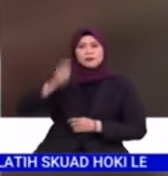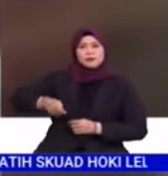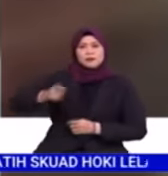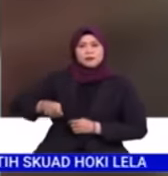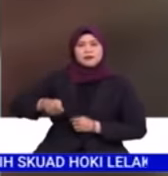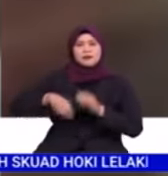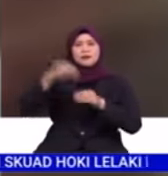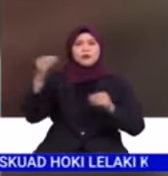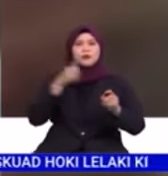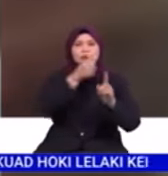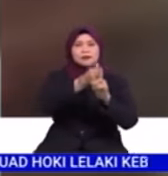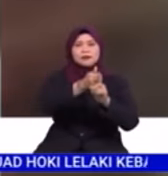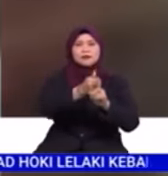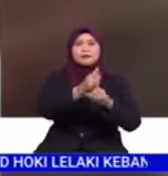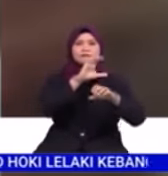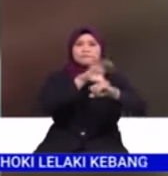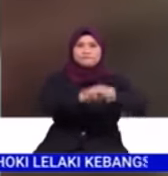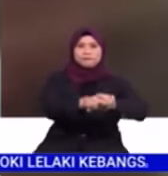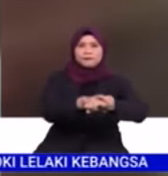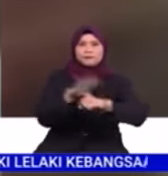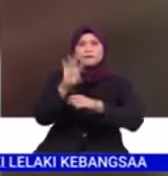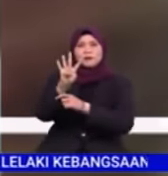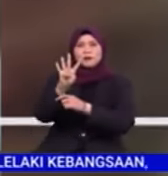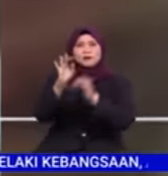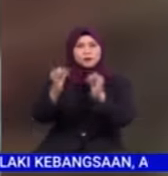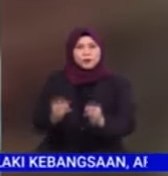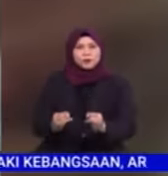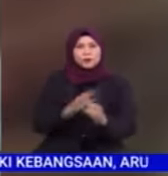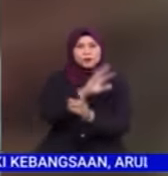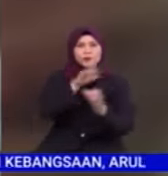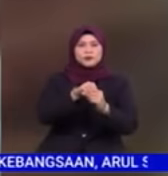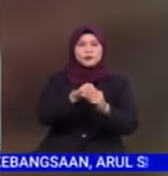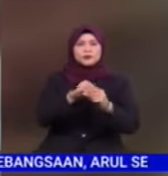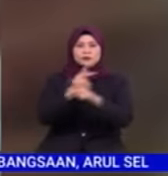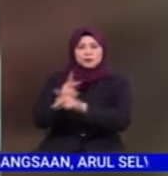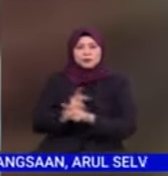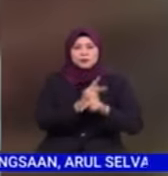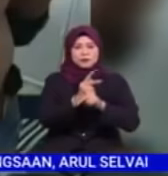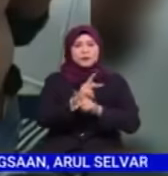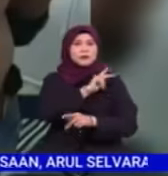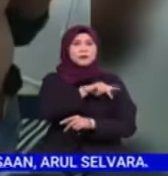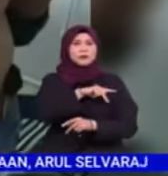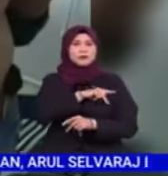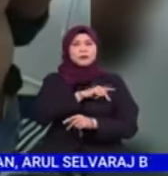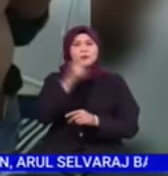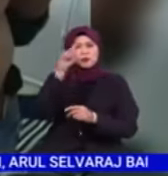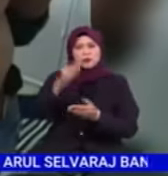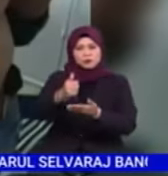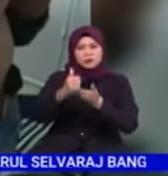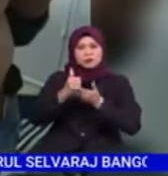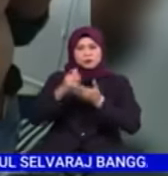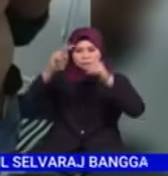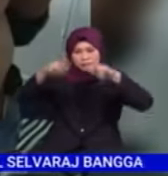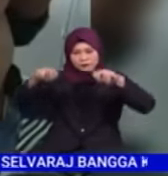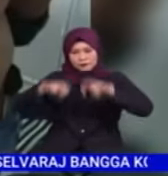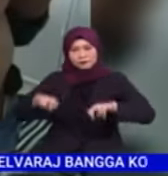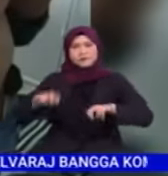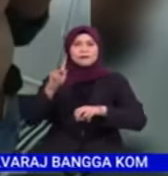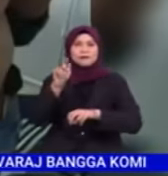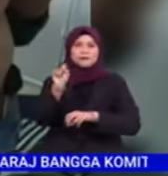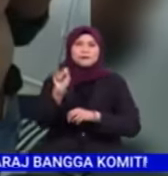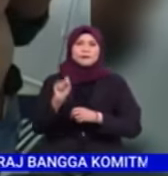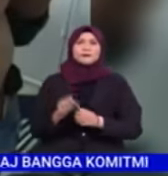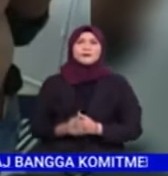terus mengeluarkan perintah Hariman cara tempat individu termasuk seorang pengawal pribadi bagi membantu catatan cash